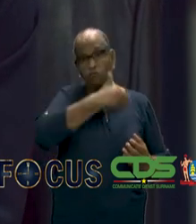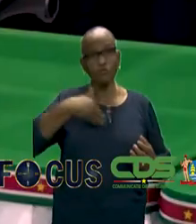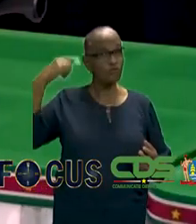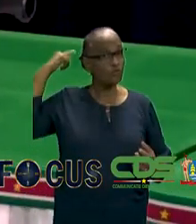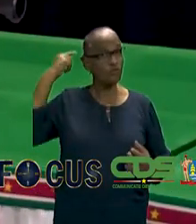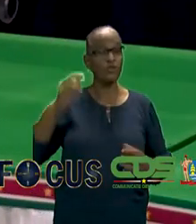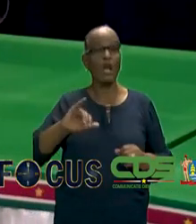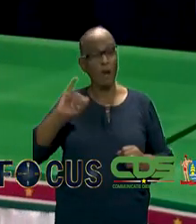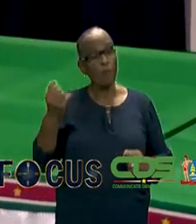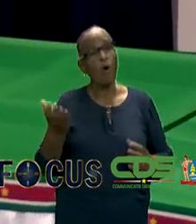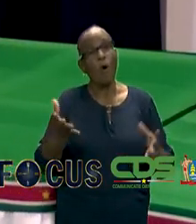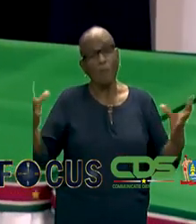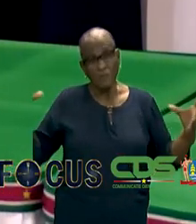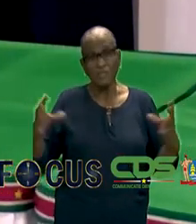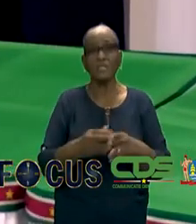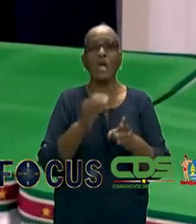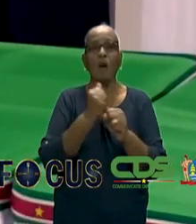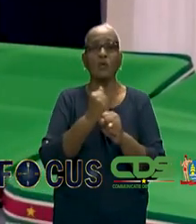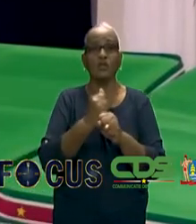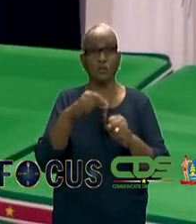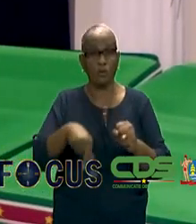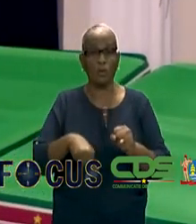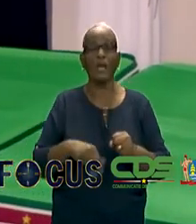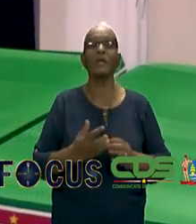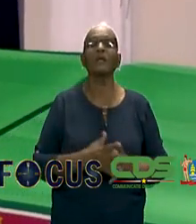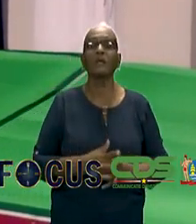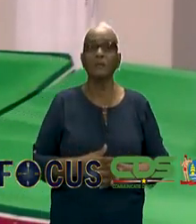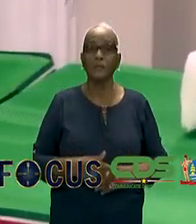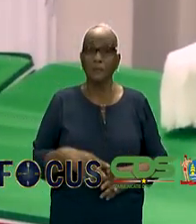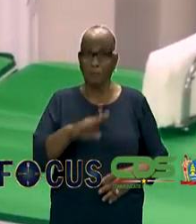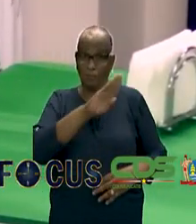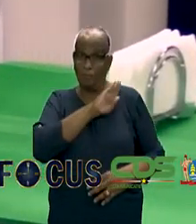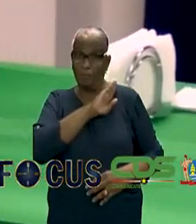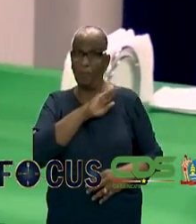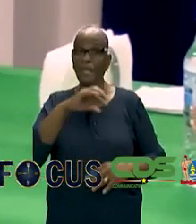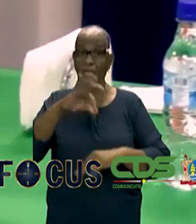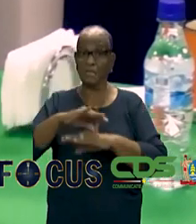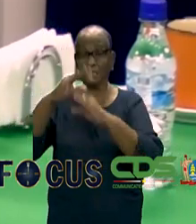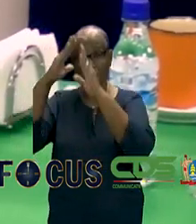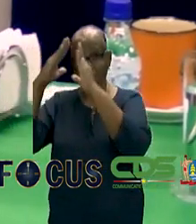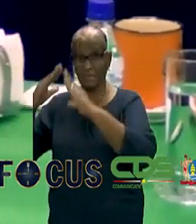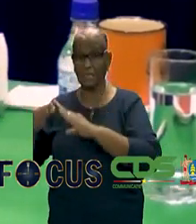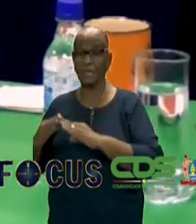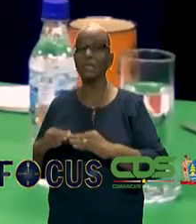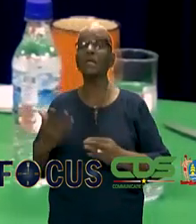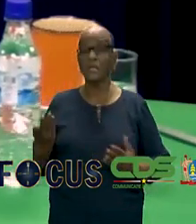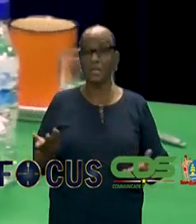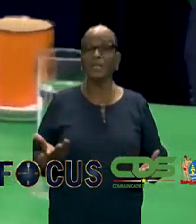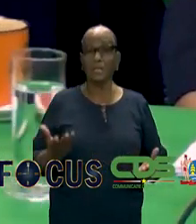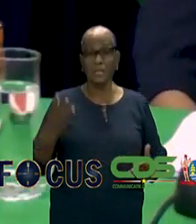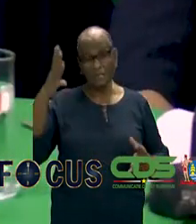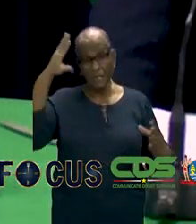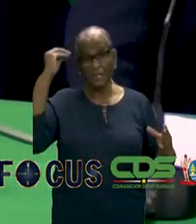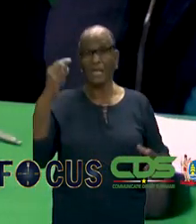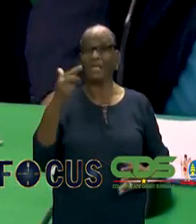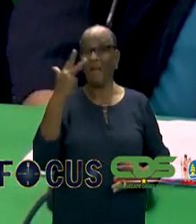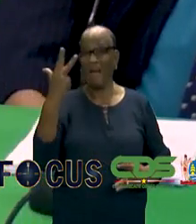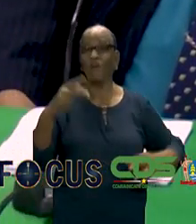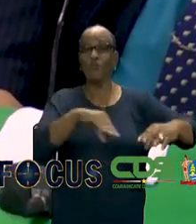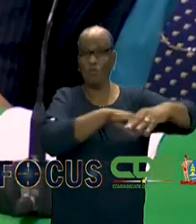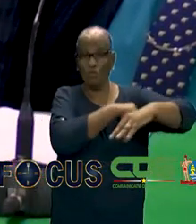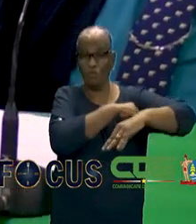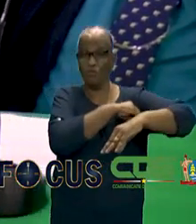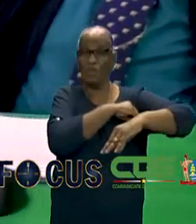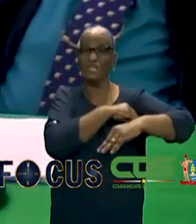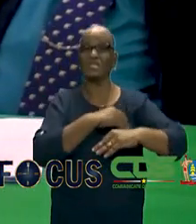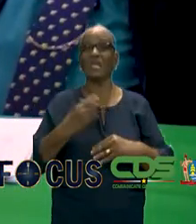door mij aan het Radboud UMC in Nijmegen. U weet dat Nederland 8 universitaire medische centra heeft, waarvan Nijmegen een van de grootste